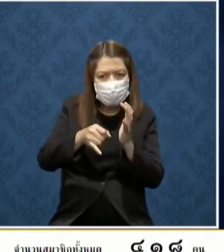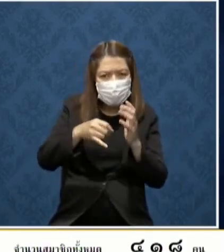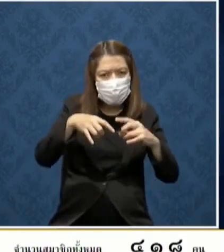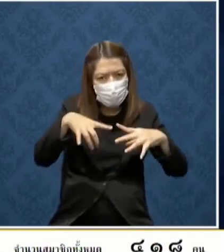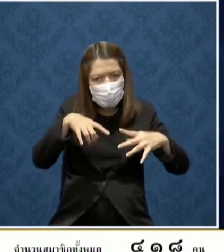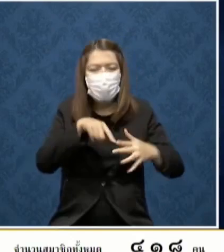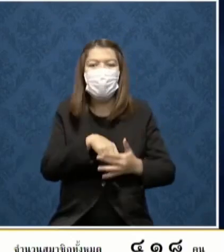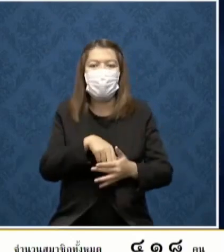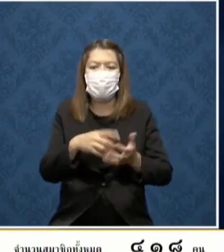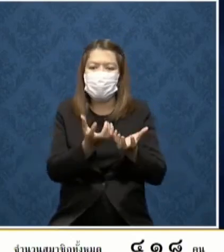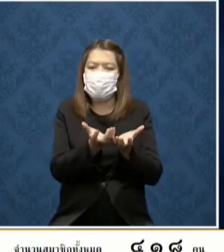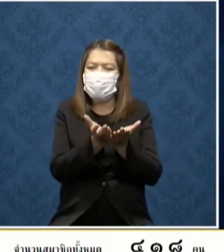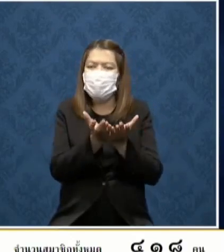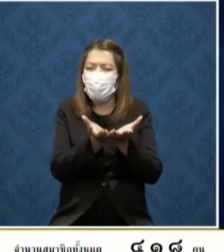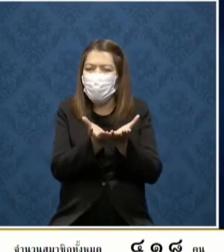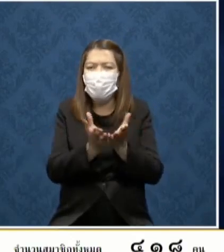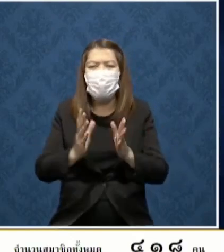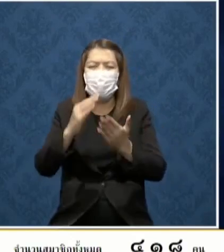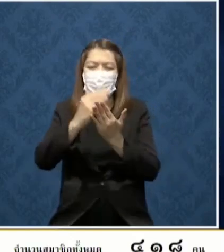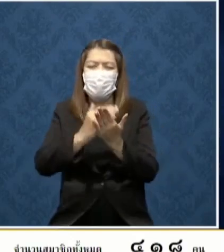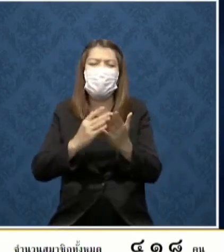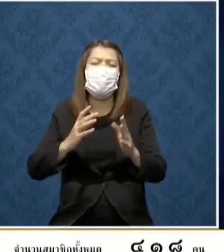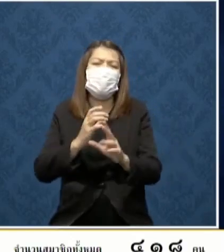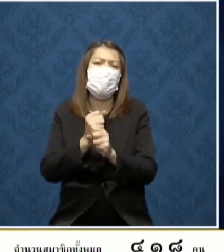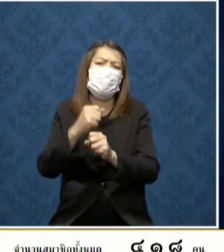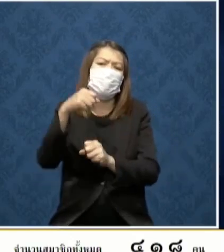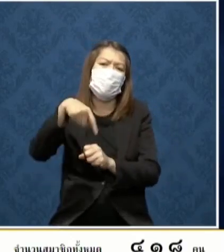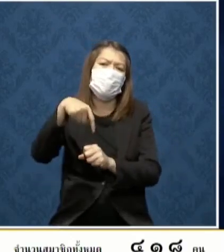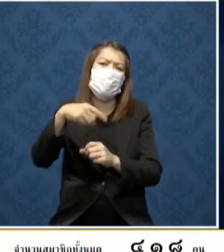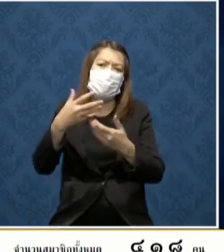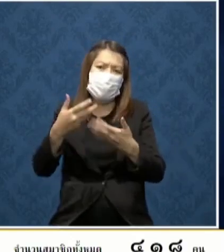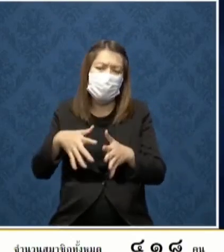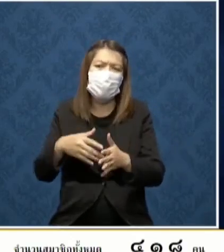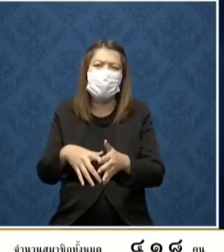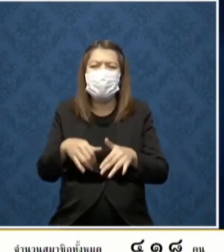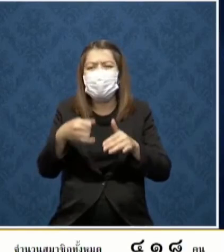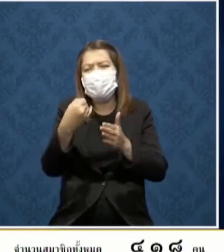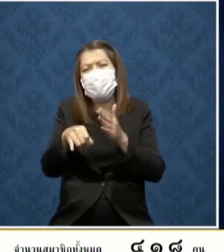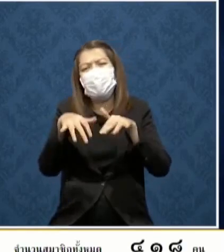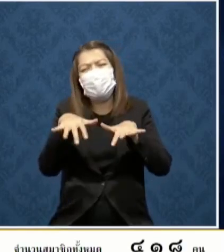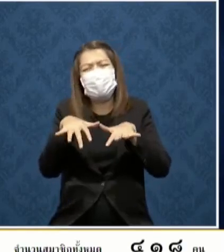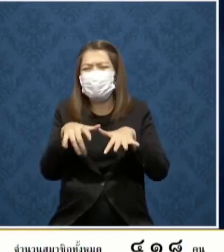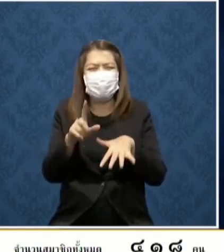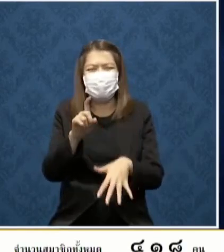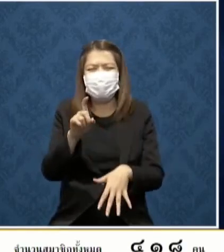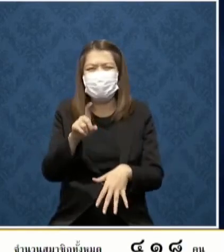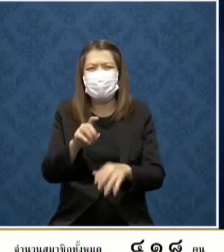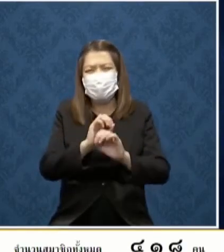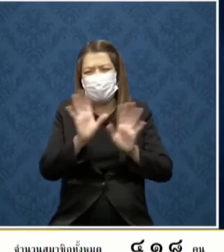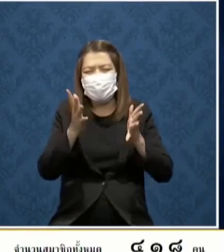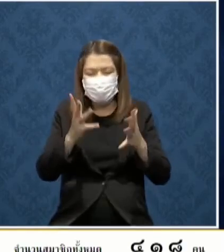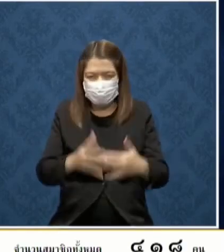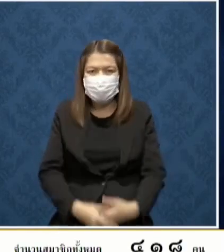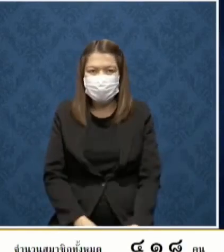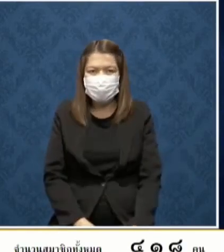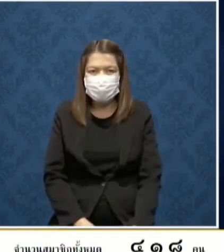เลยสํา แล้วก็มาเขียนรายงานสรุปแบบนี้ ซ่อเสรจแล้วกมาเขีย anne่า เคลื่องสําผิดปกติมัได้เหคร ธรมพา่านผมย้ำอก